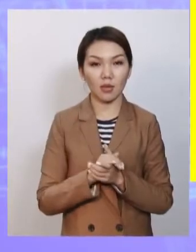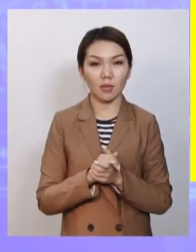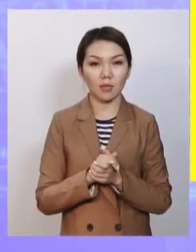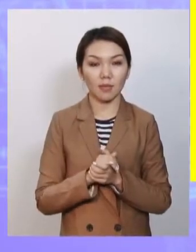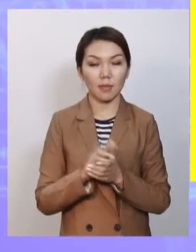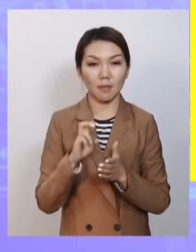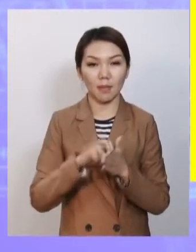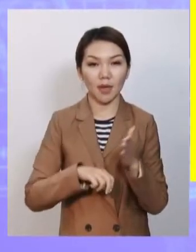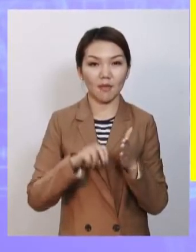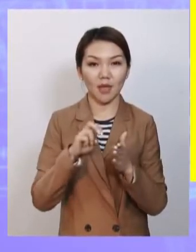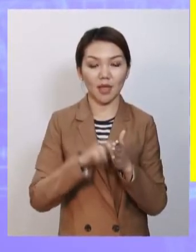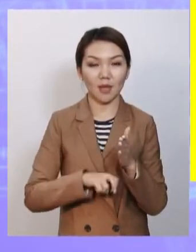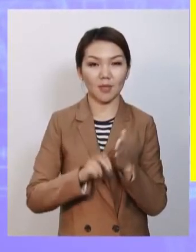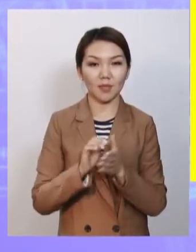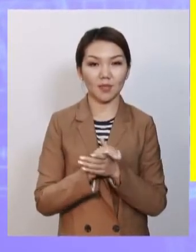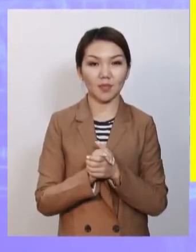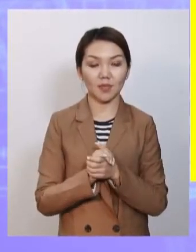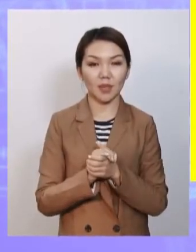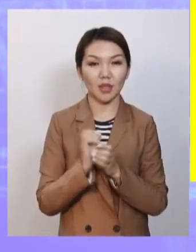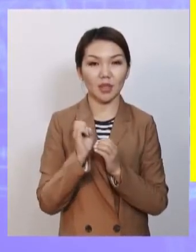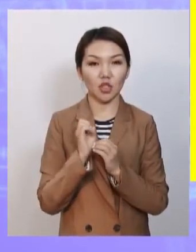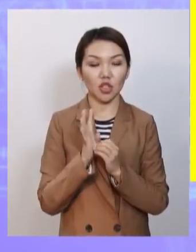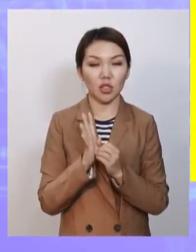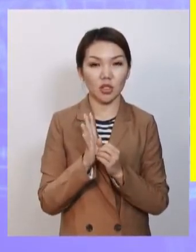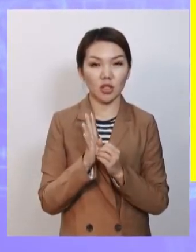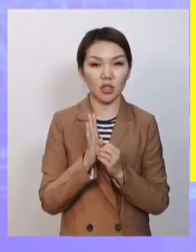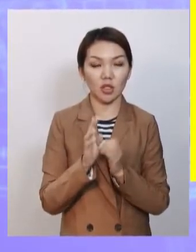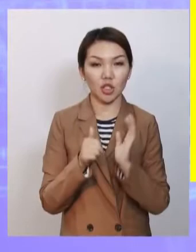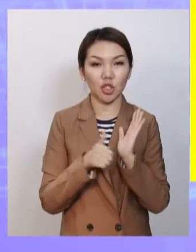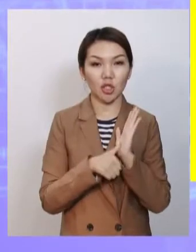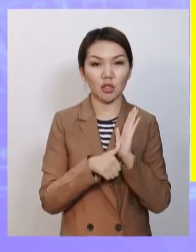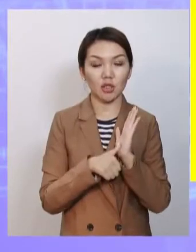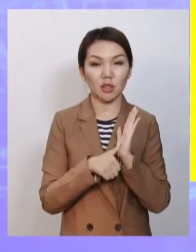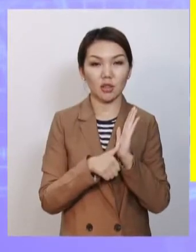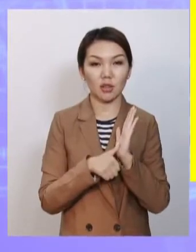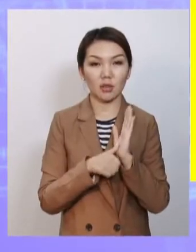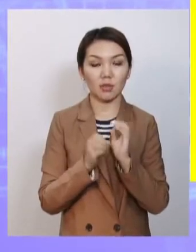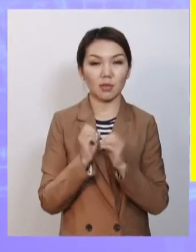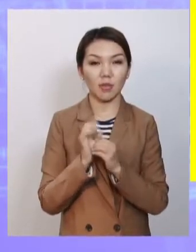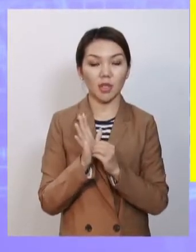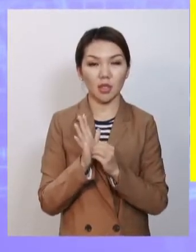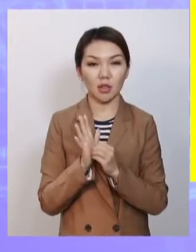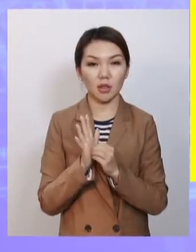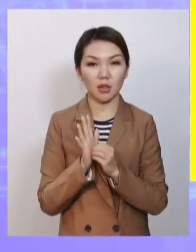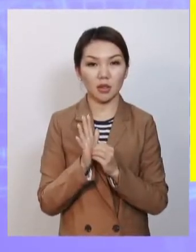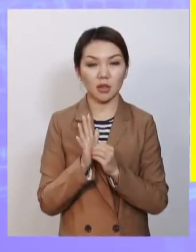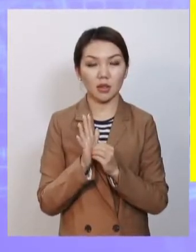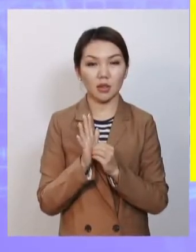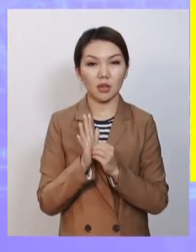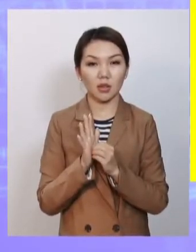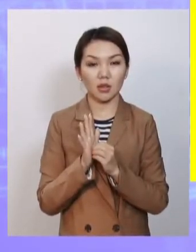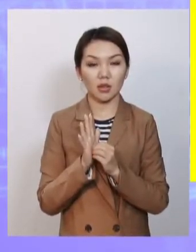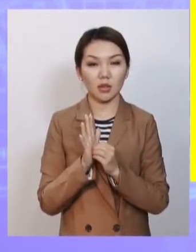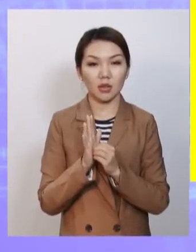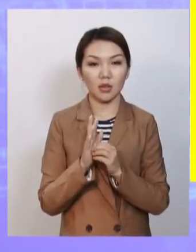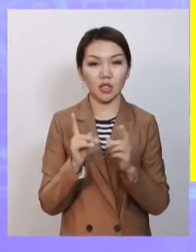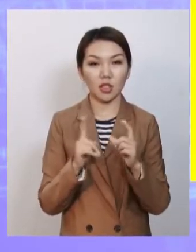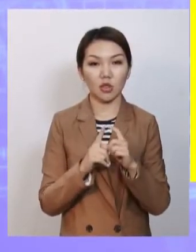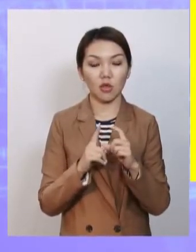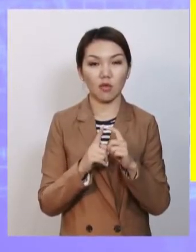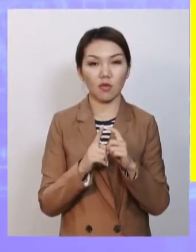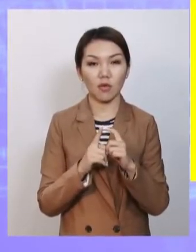проверяем 14 615 слово